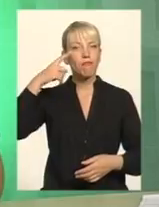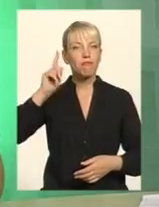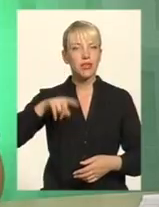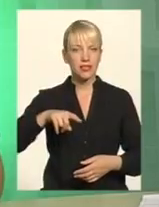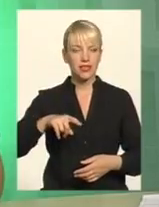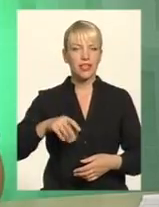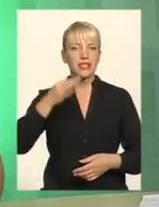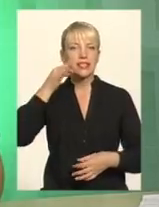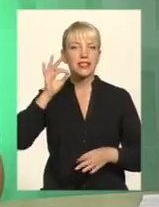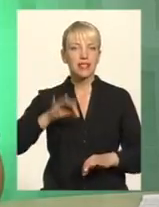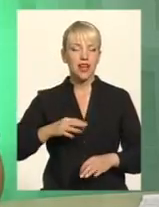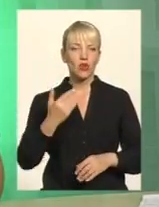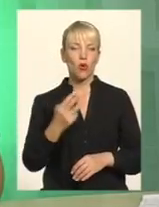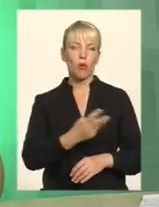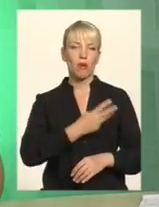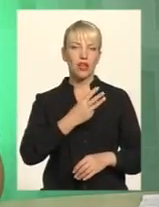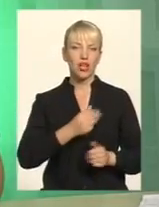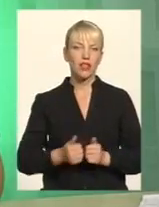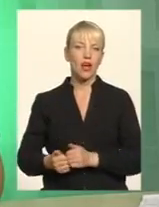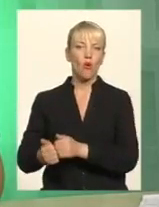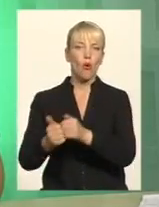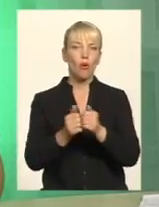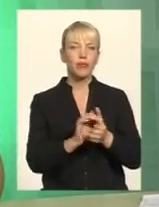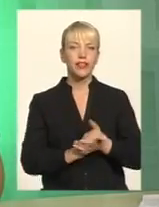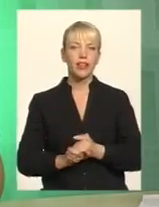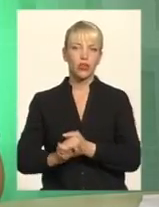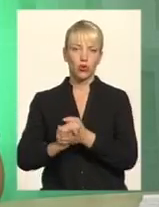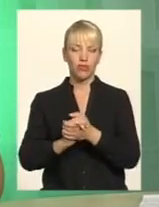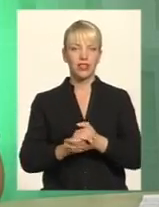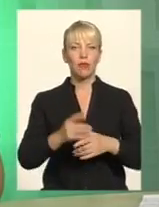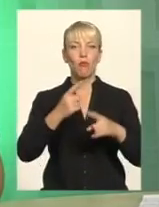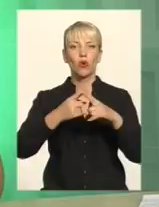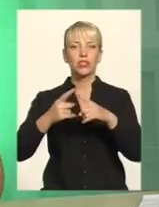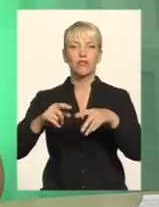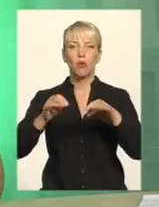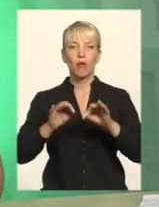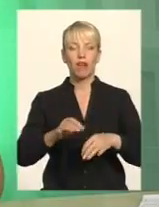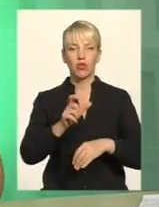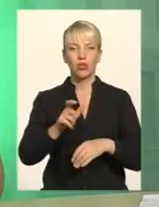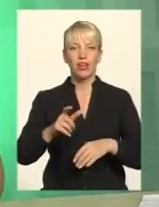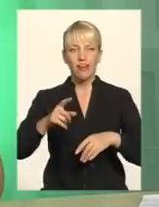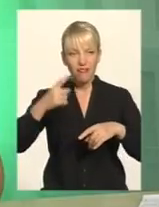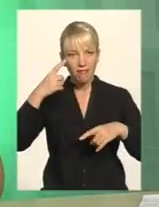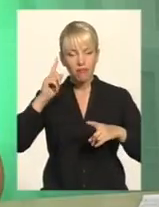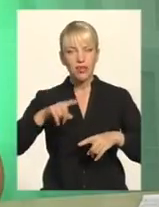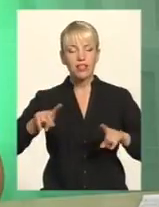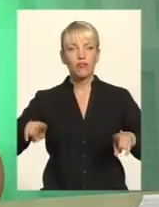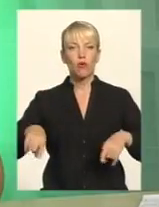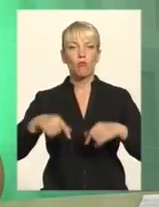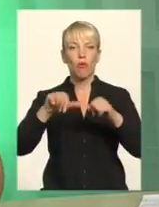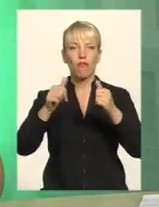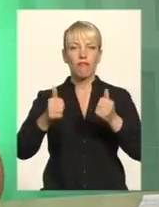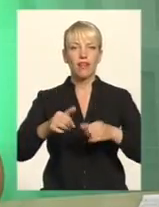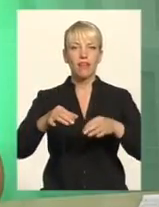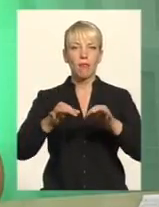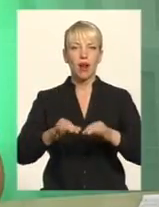його бажання об'єднувати навколо себе позитивних, правильних людей, вміння сформувати правильну команду, бо це нові відповідальності,